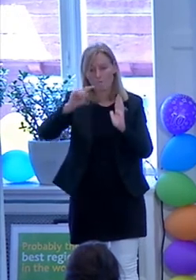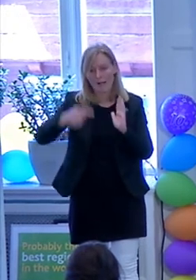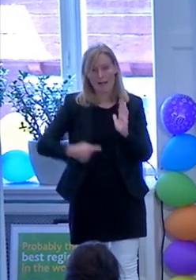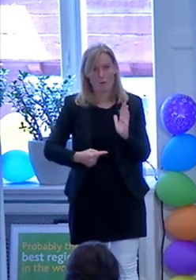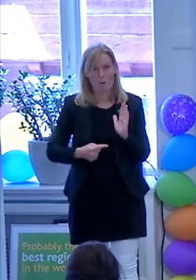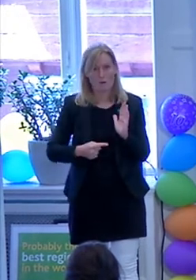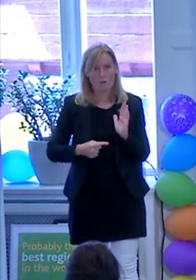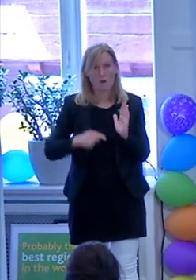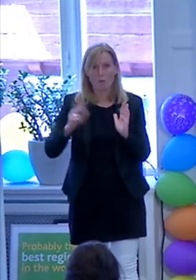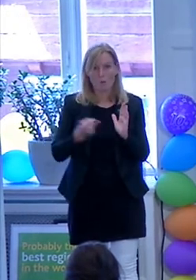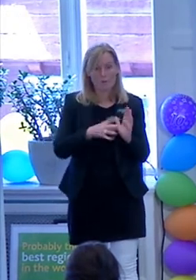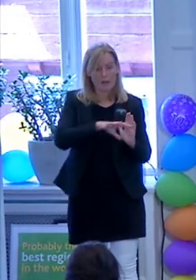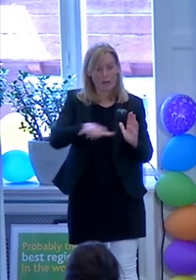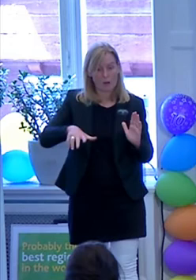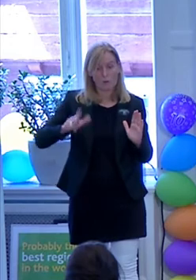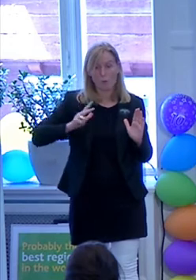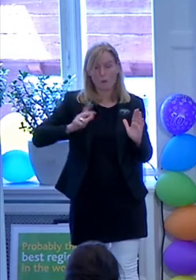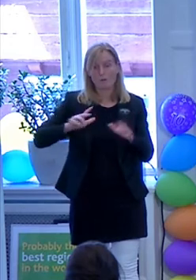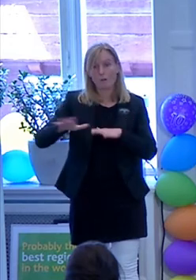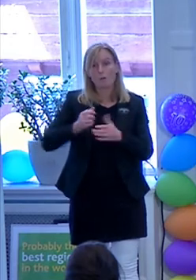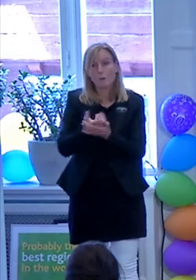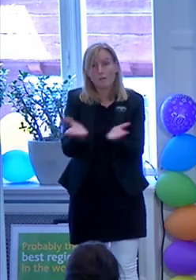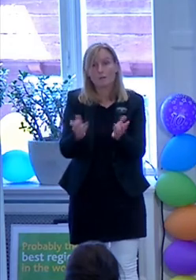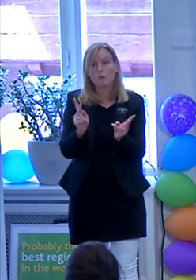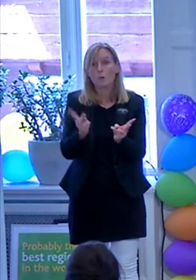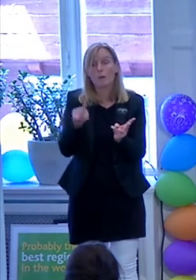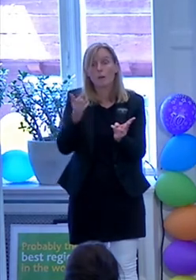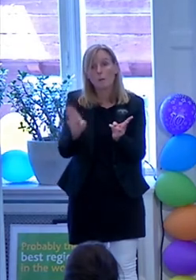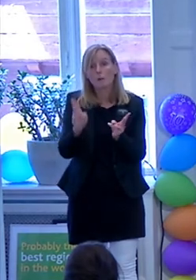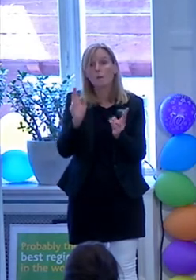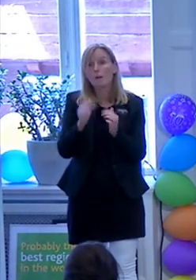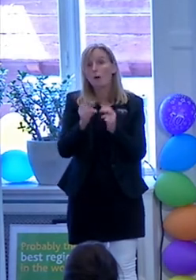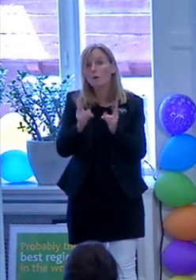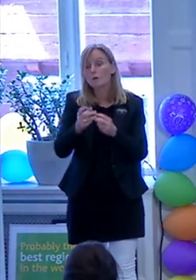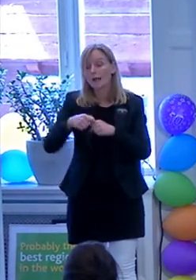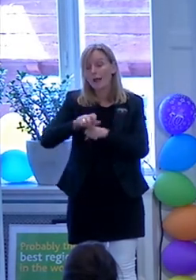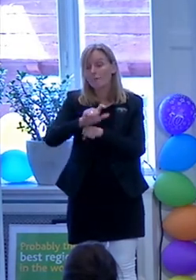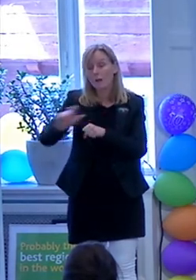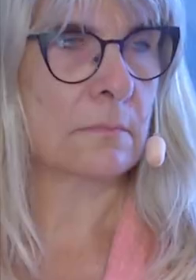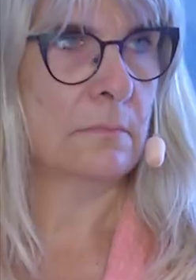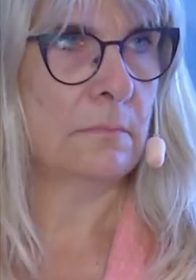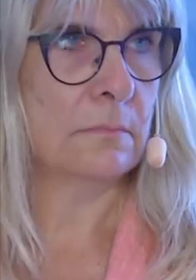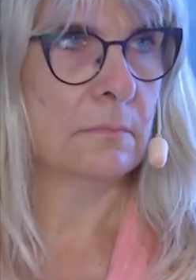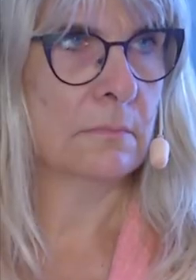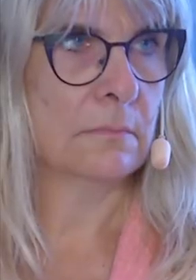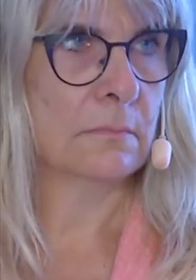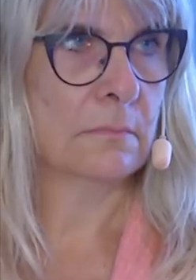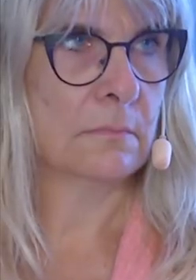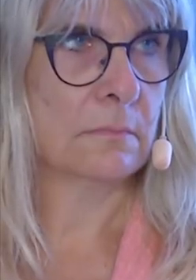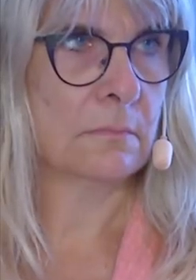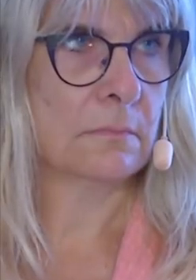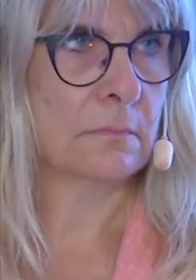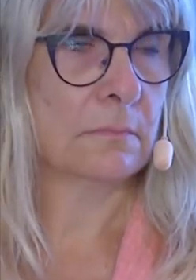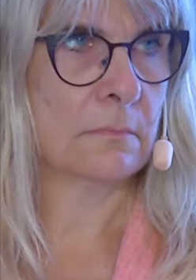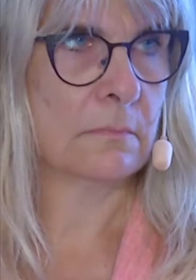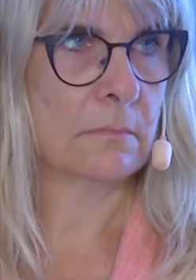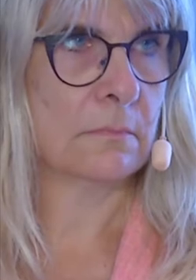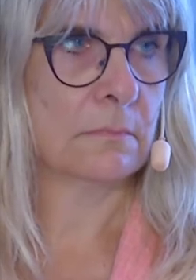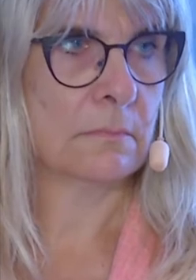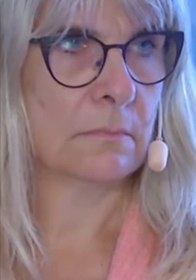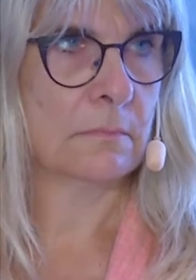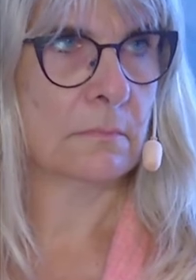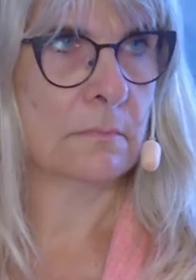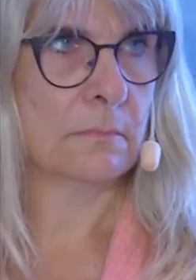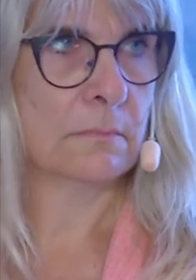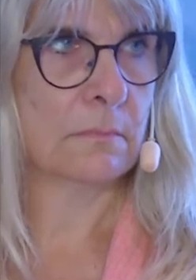både för regioner och privata vårdgivare som kunder, men också för leverantörerna, så att det blir enkelt att förstå vad man ska förhålla sig till för